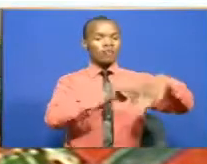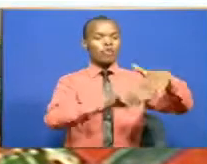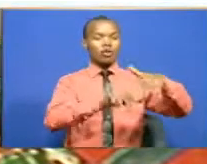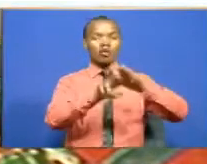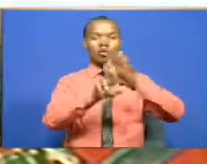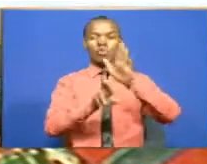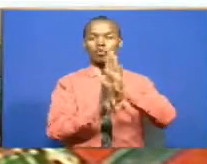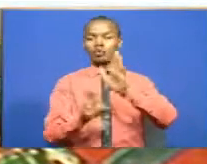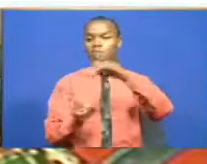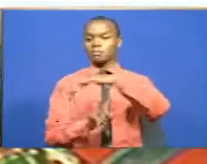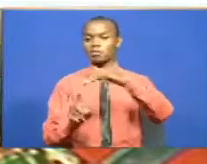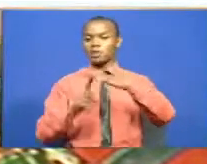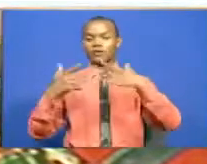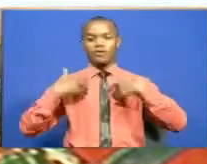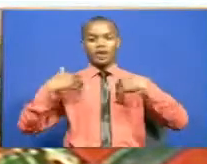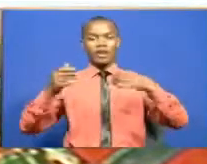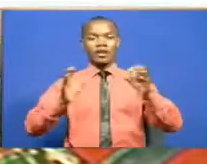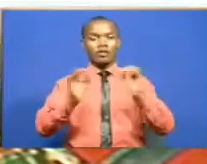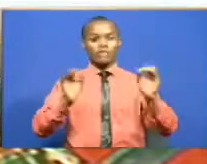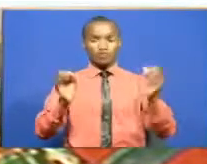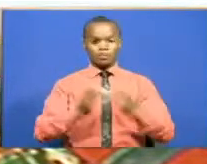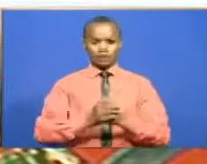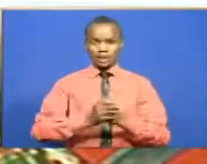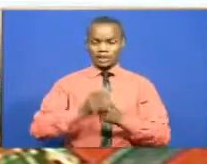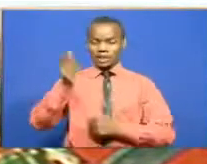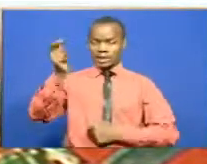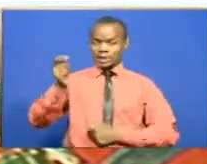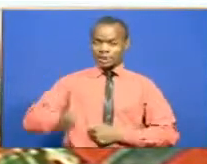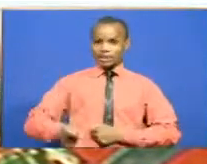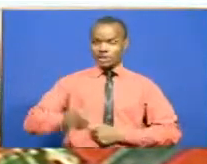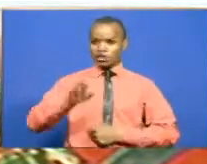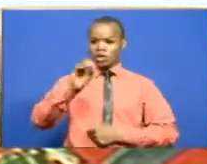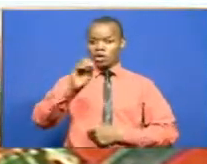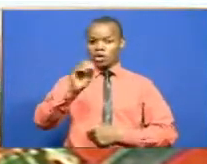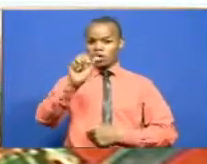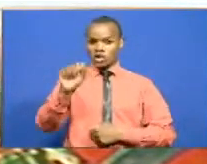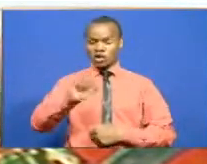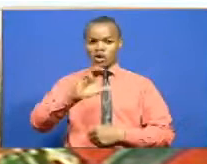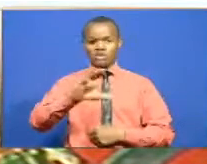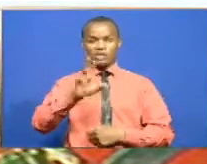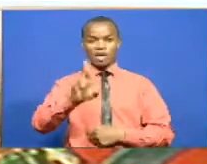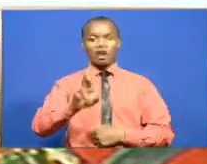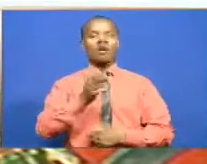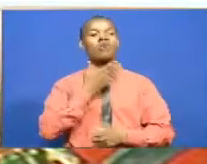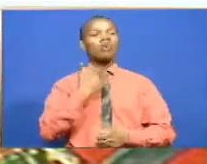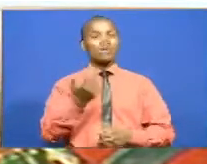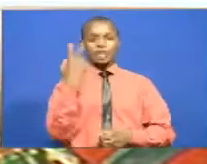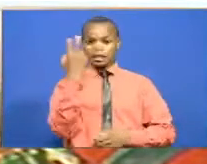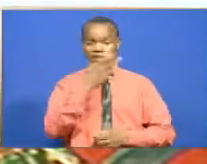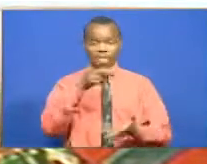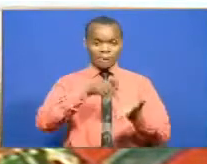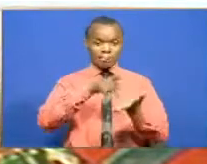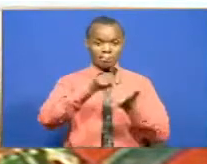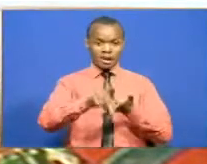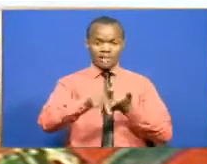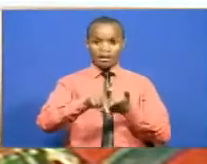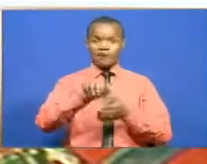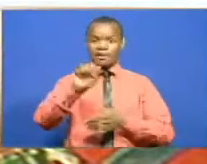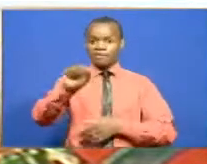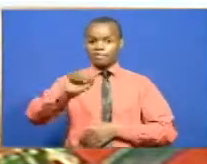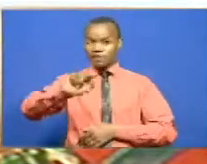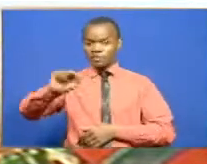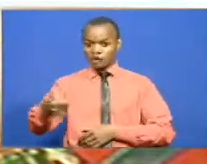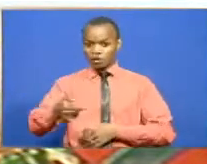kuhusu ugonjwa wa COVID-19. Aidha, hakimu mkazi wa Thika Oscar Wanyaga aliwataka washtakiwa kulipa faini ya shilingi 5,000